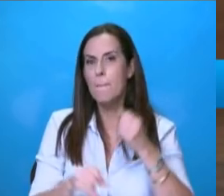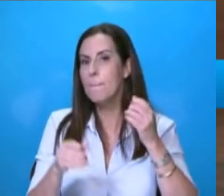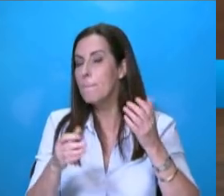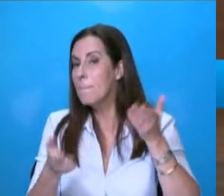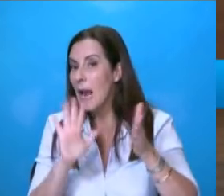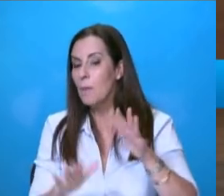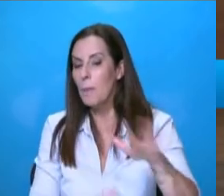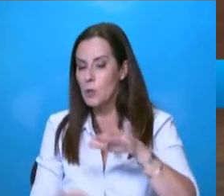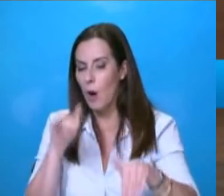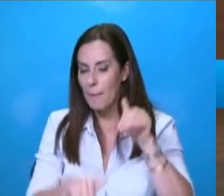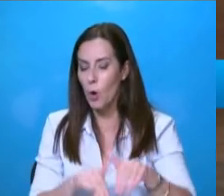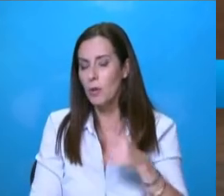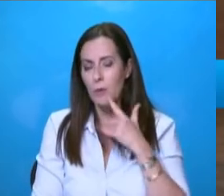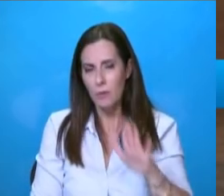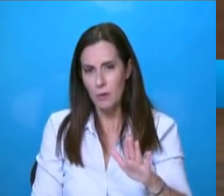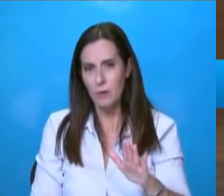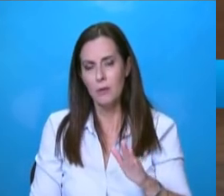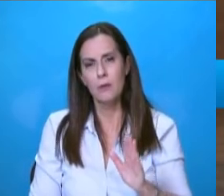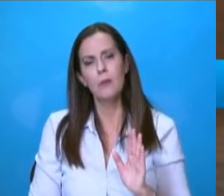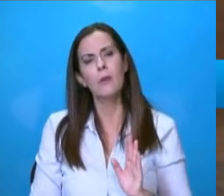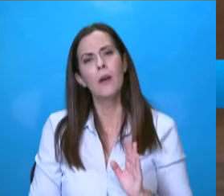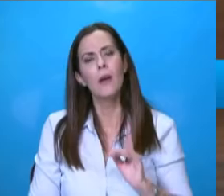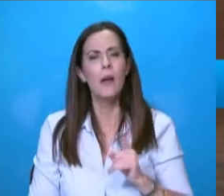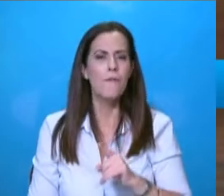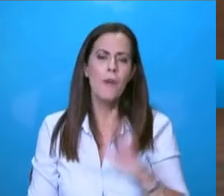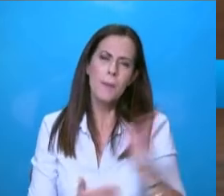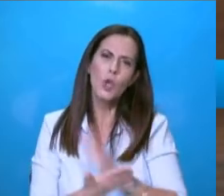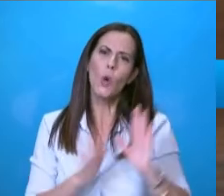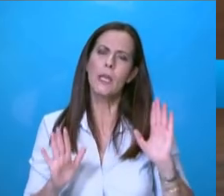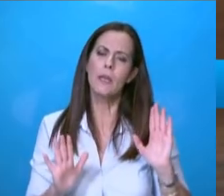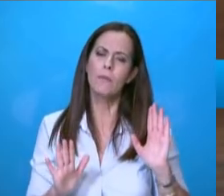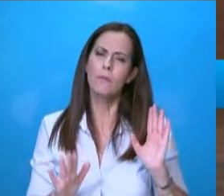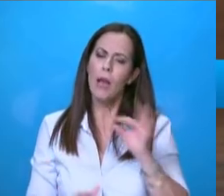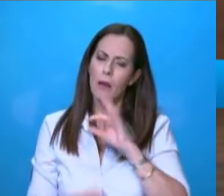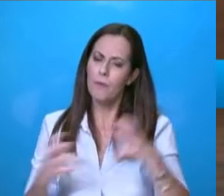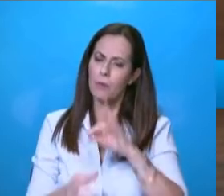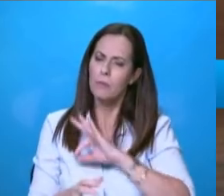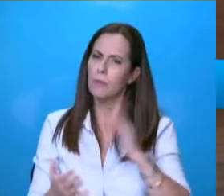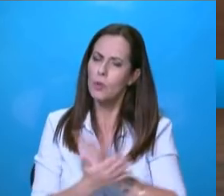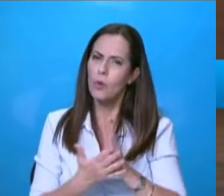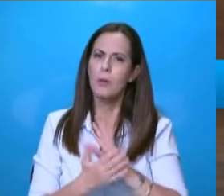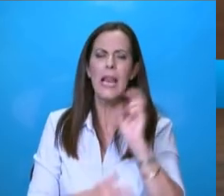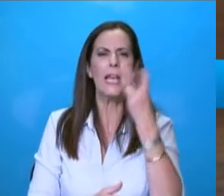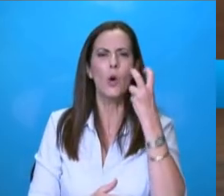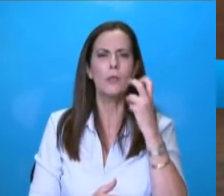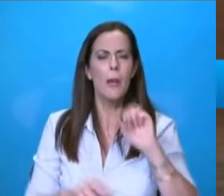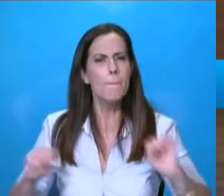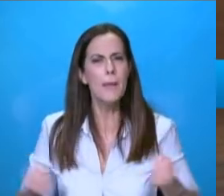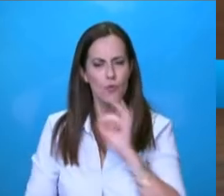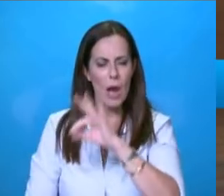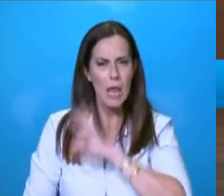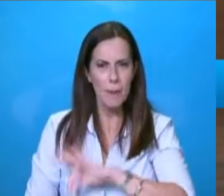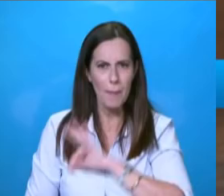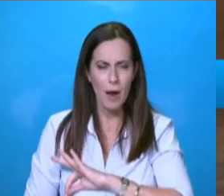באזור הקלפיות, כך הם אומרים בראיונות גלויים, והם נערכים בעצמם, נערכים בקמפיין לגיוס פעילים,